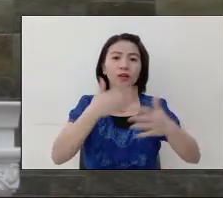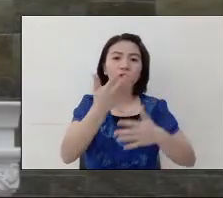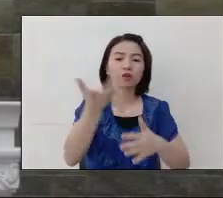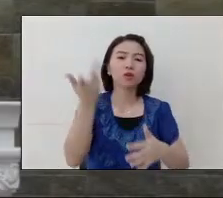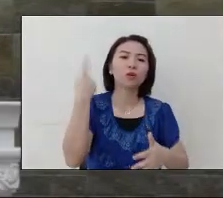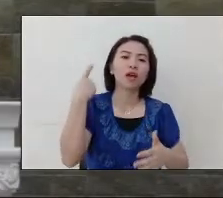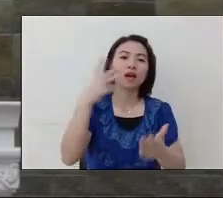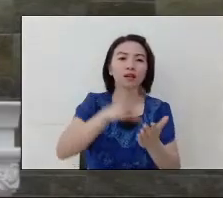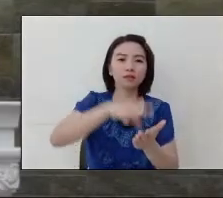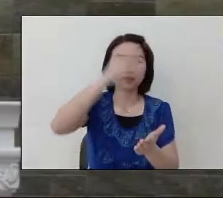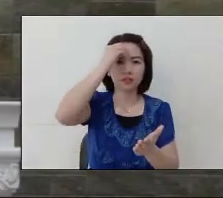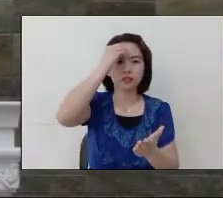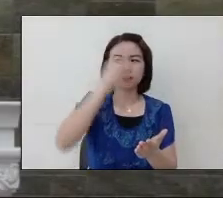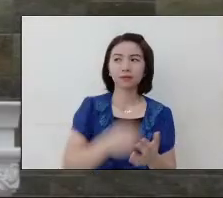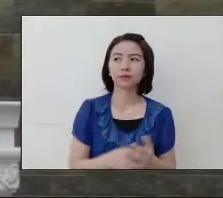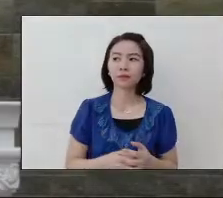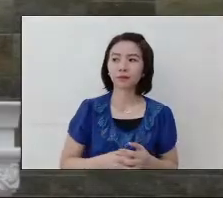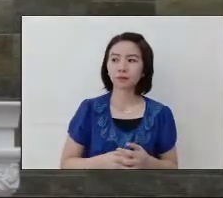I like that.